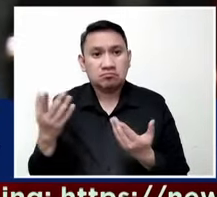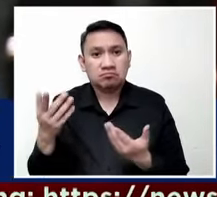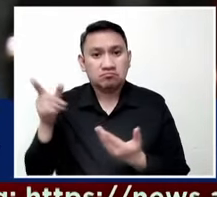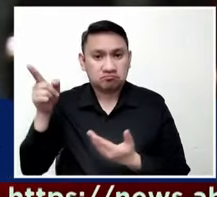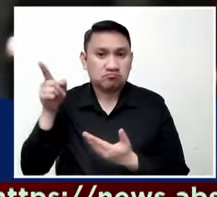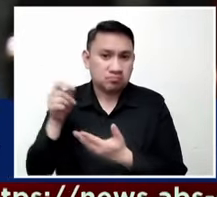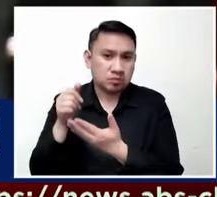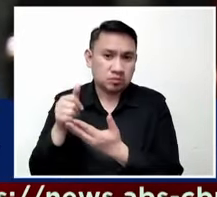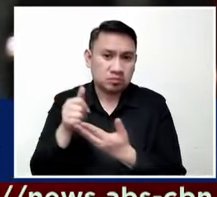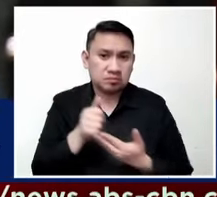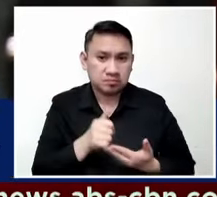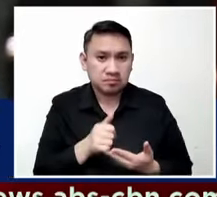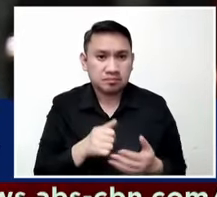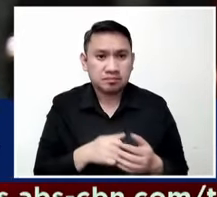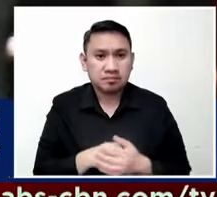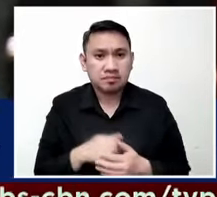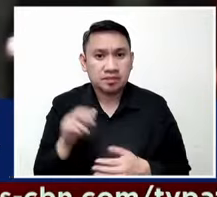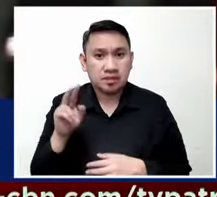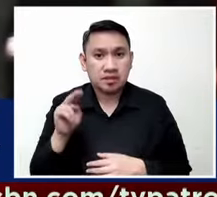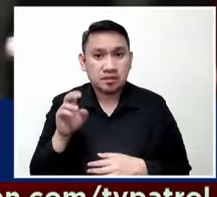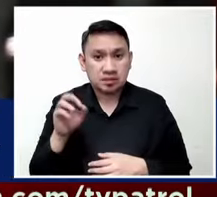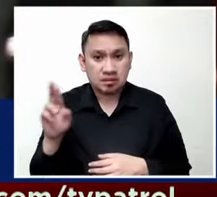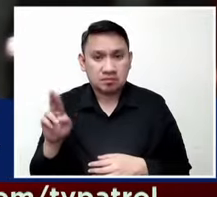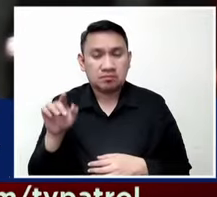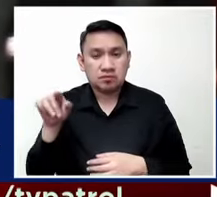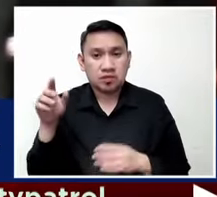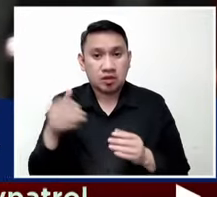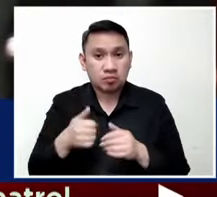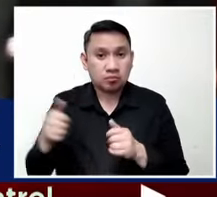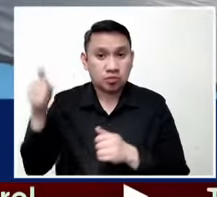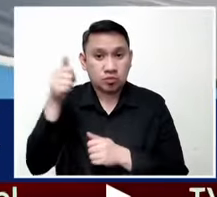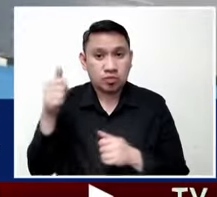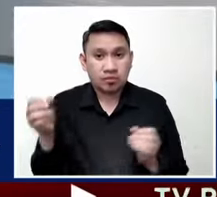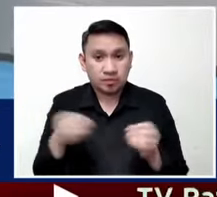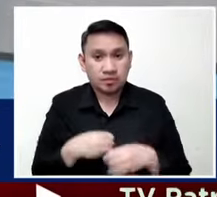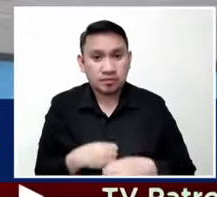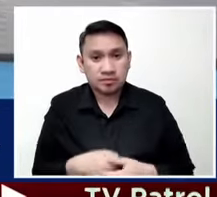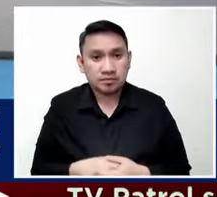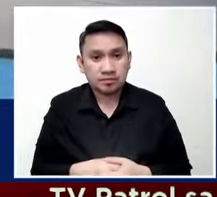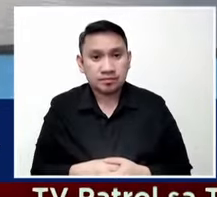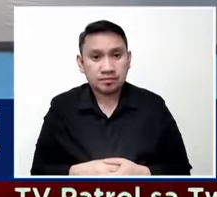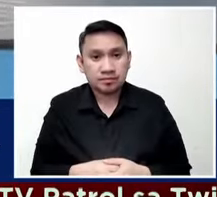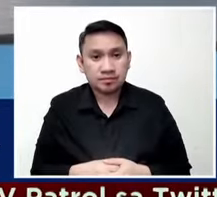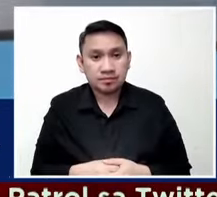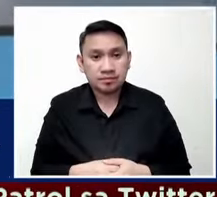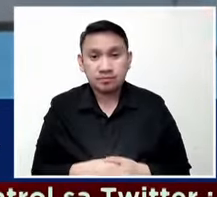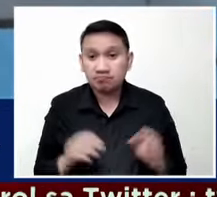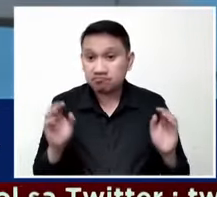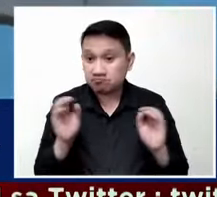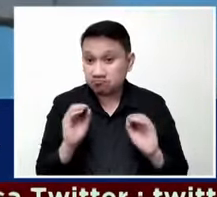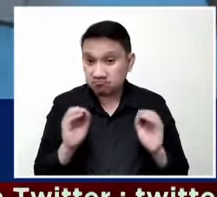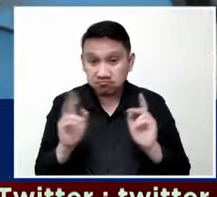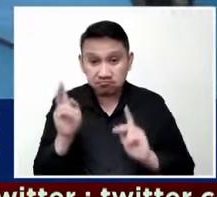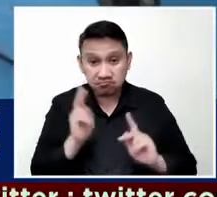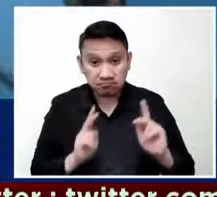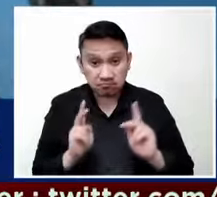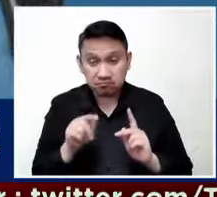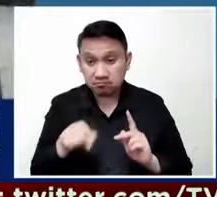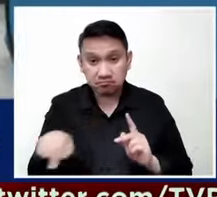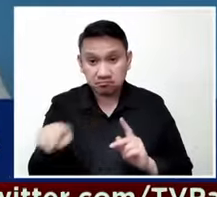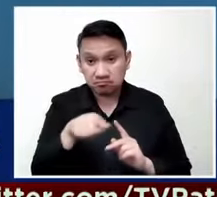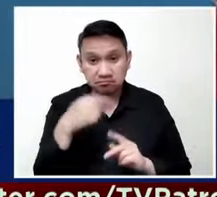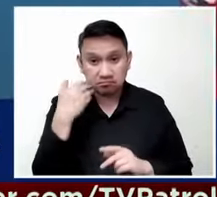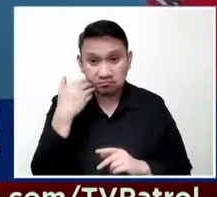ang BFP-NCR po sa ating kasamahan mo na fire volunteer. Walang nasawi o nasugatan sa mga residenteng